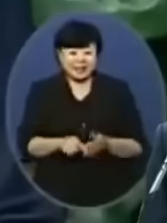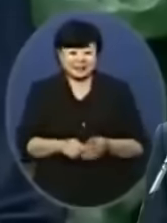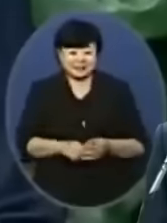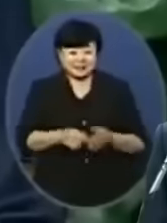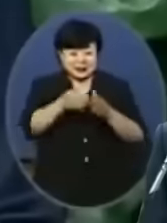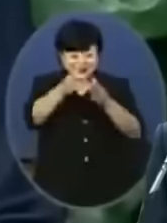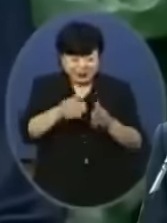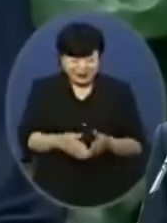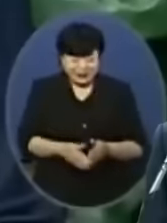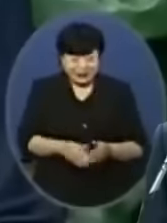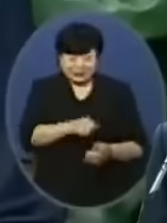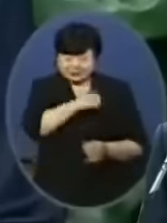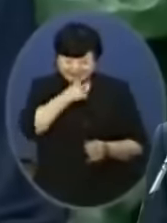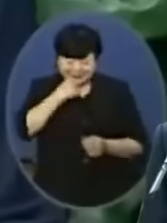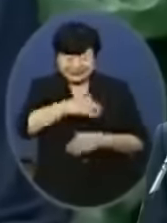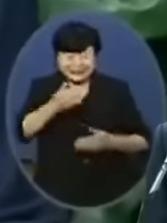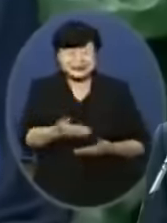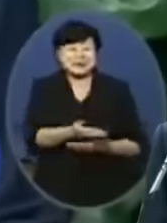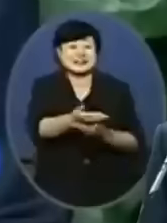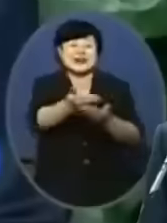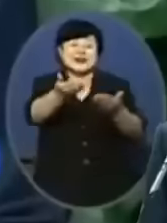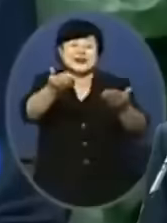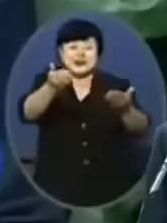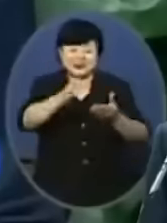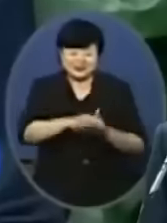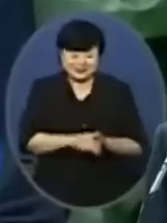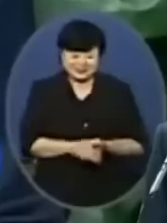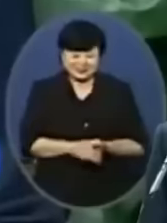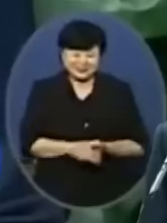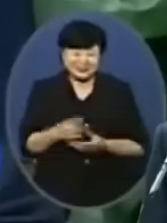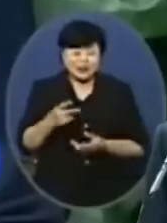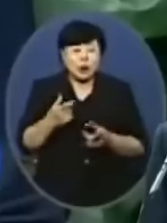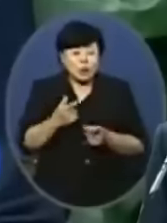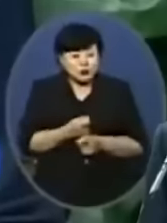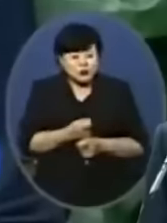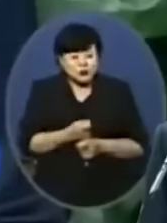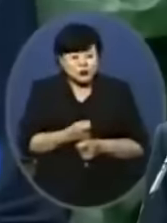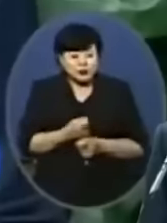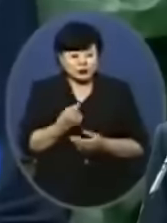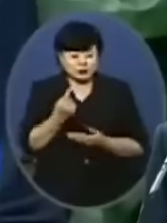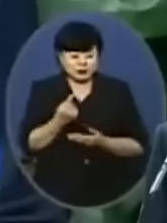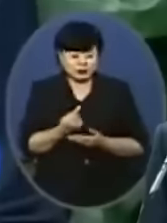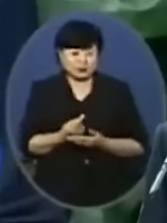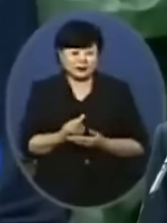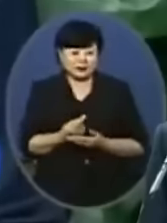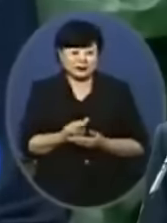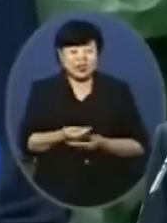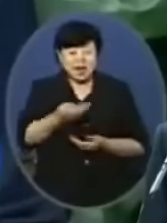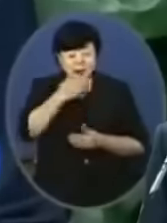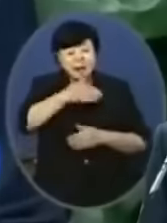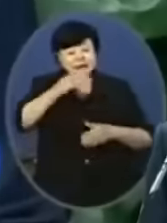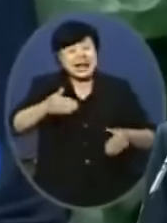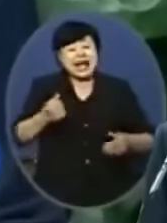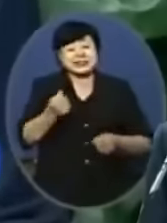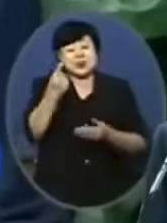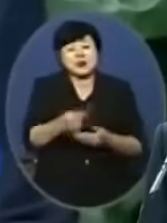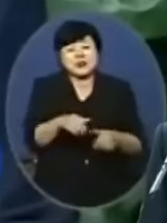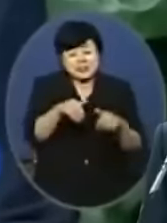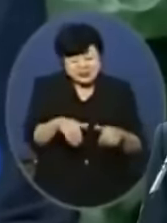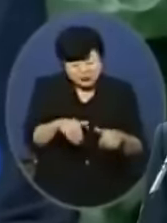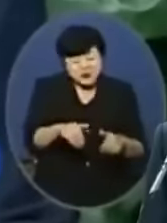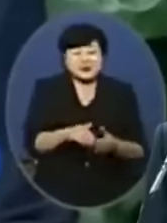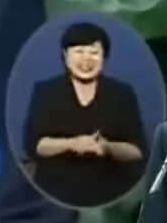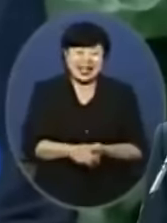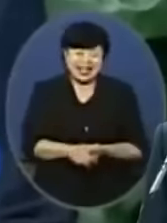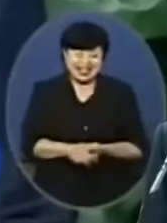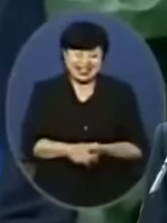삼아서 진수성찬을 차려주마. 그러므로 원수는 오히려 우리에게 밥상 가지고 오는 심부름꾼에 불과한